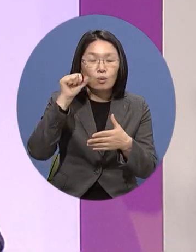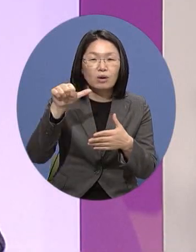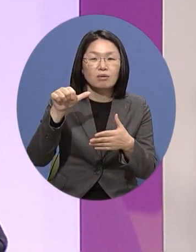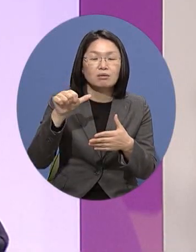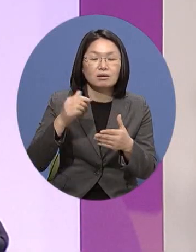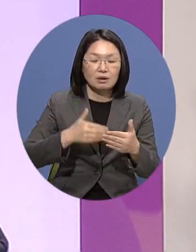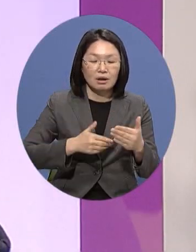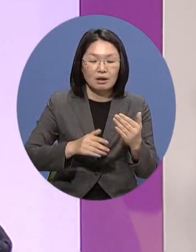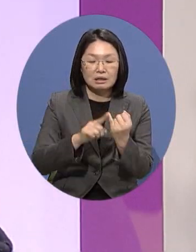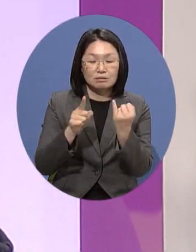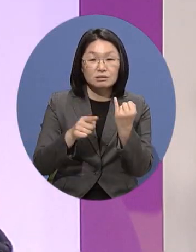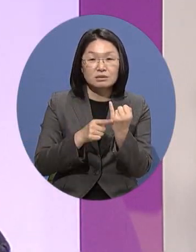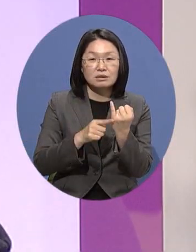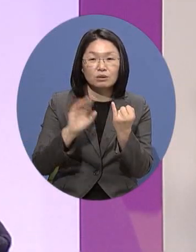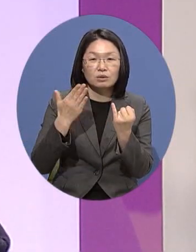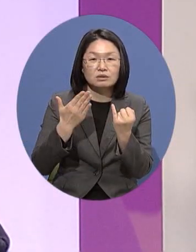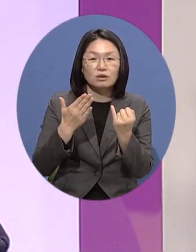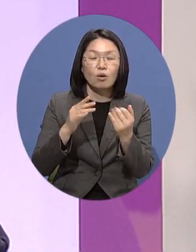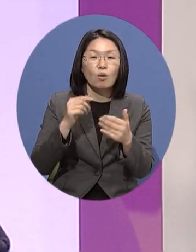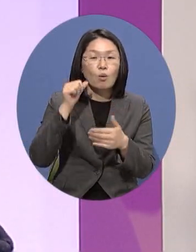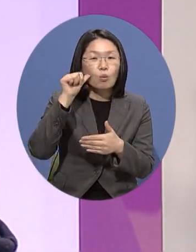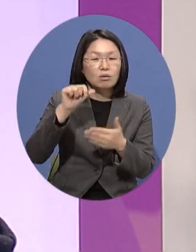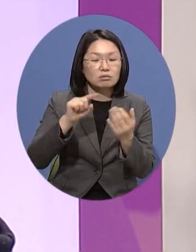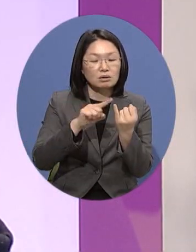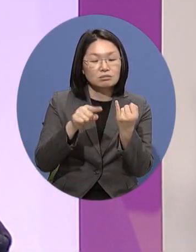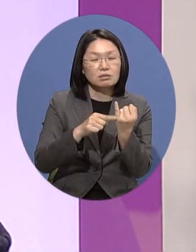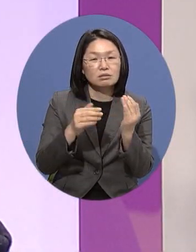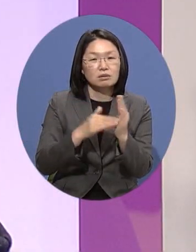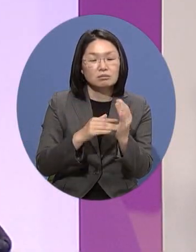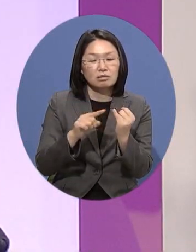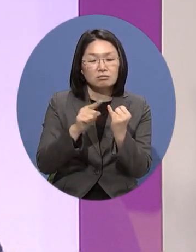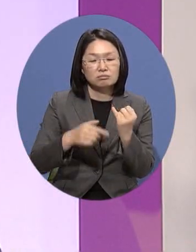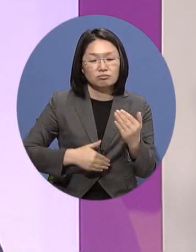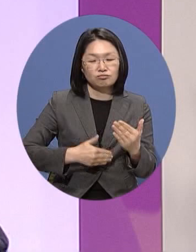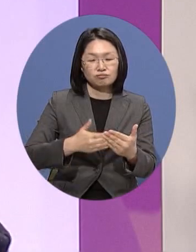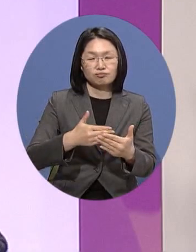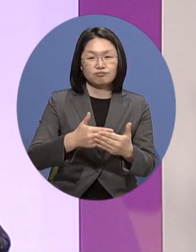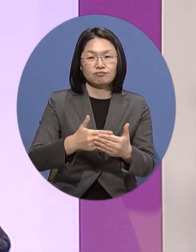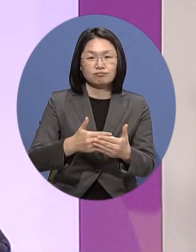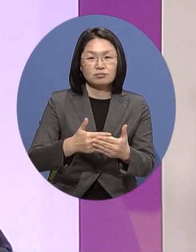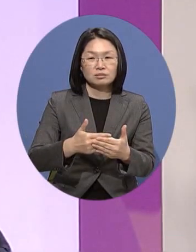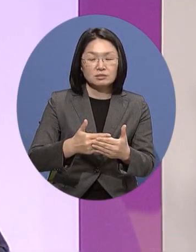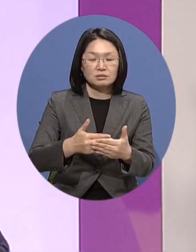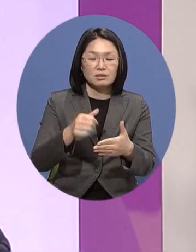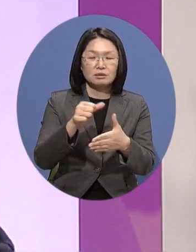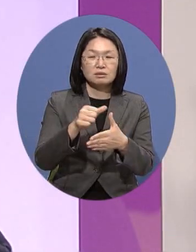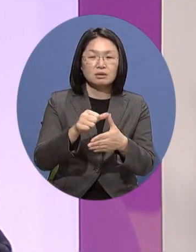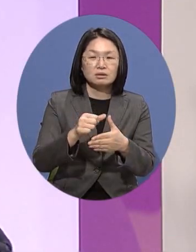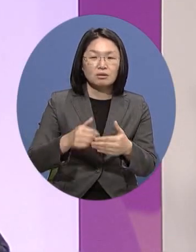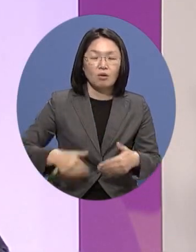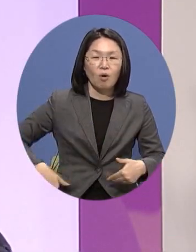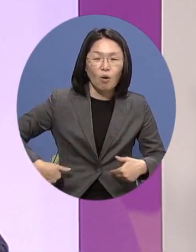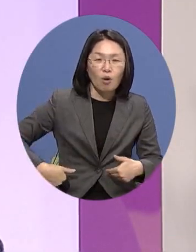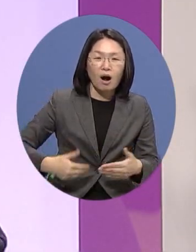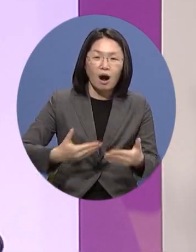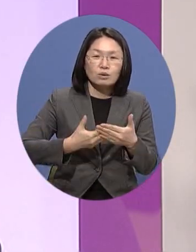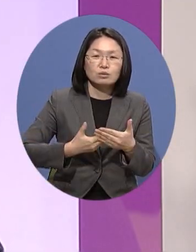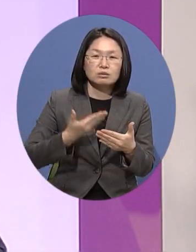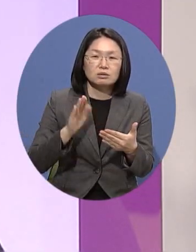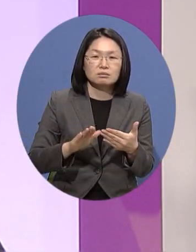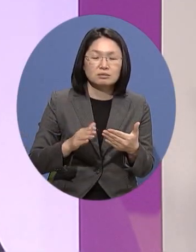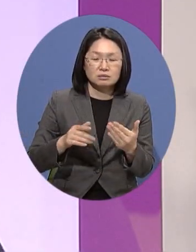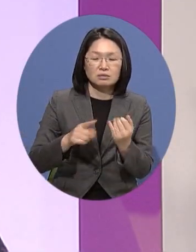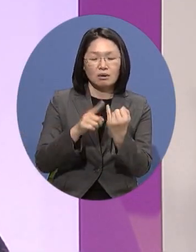해가지고 그러니까 5개월 때 임신을 하다 보니까 배는 점점 불러오는데 큰아이는 업어줘야 되고 안아줘야 될 그렇죠. 시기에 배 때문에 애를